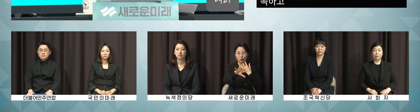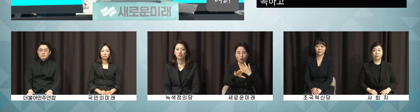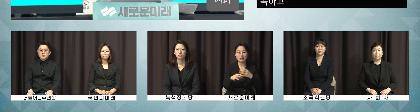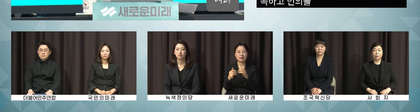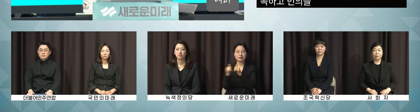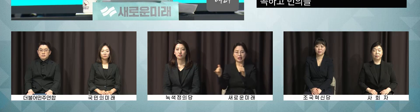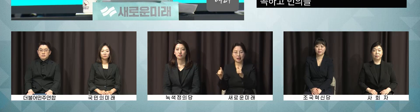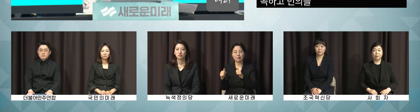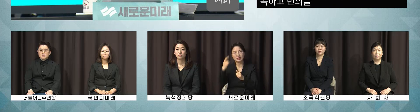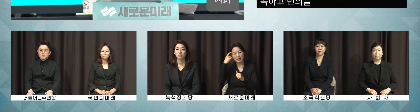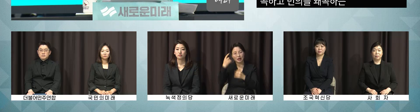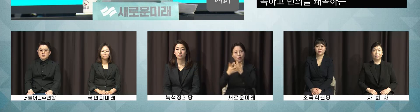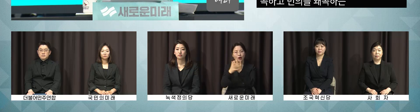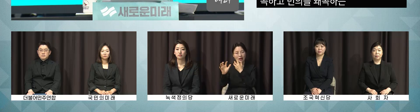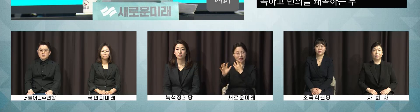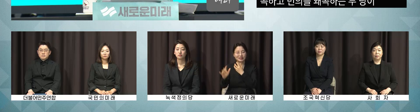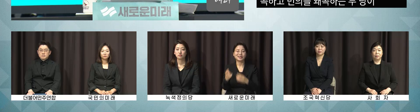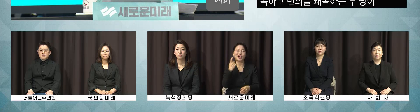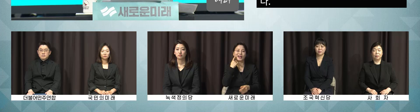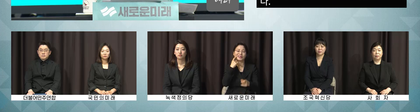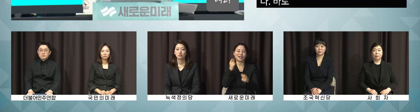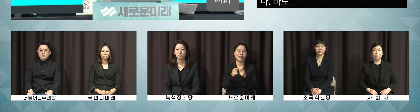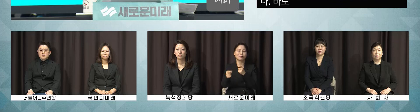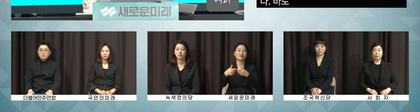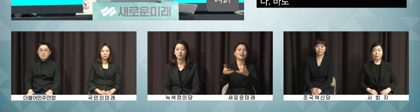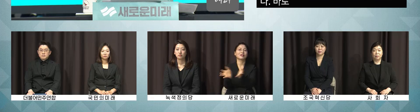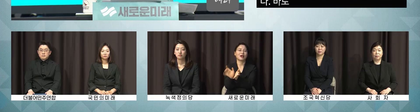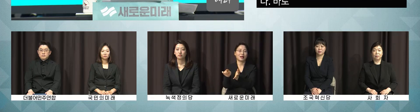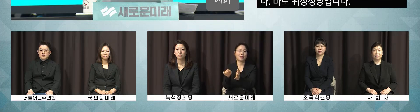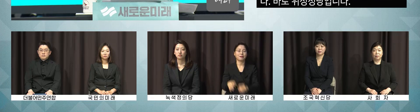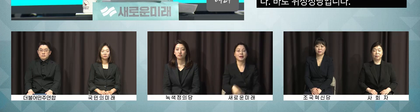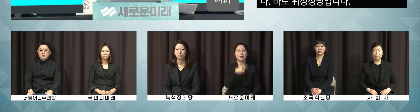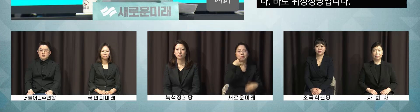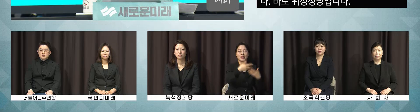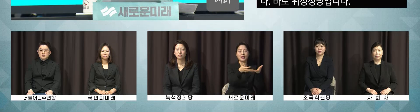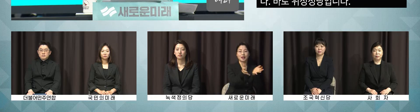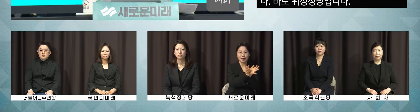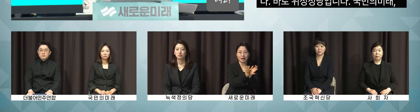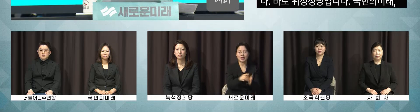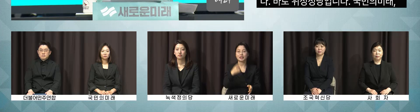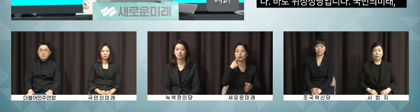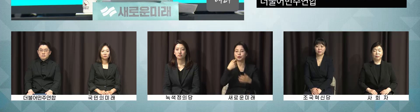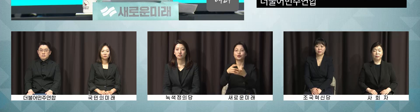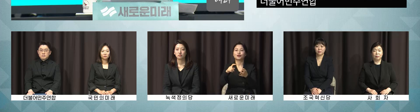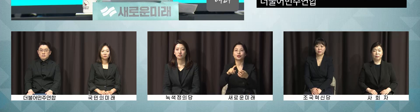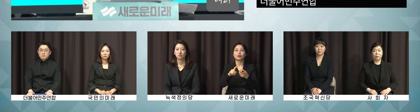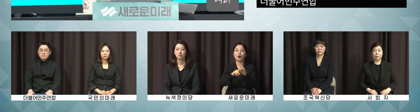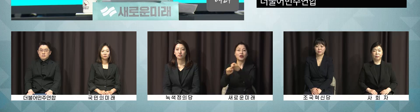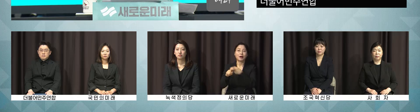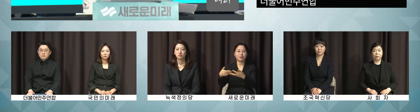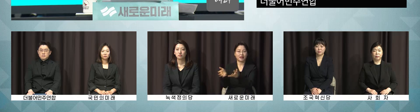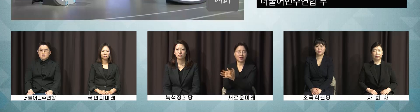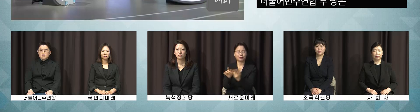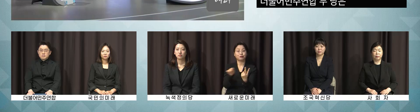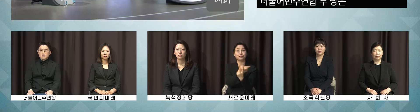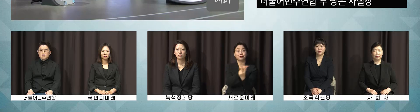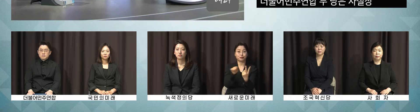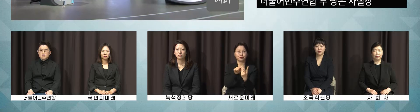왜곡하는 두 당이 있습니다. 바로 위성정당입니다. 국민의 미래, 더불어민주연합 두 당은